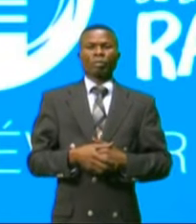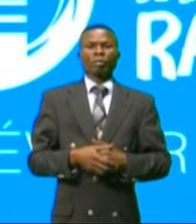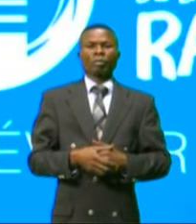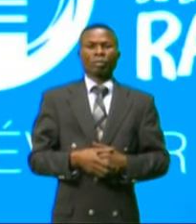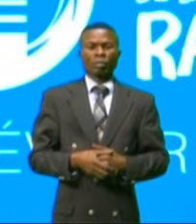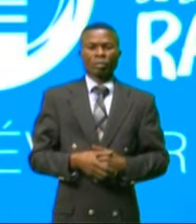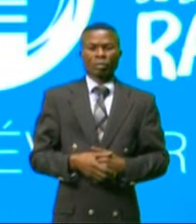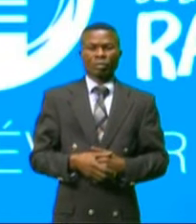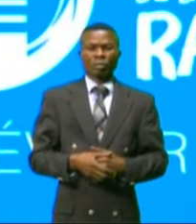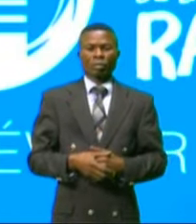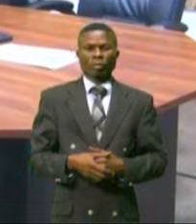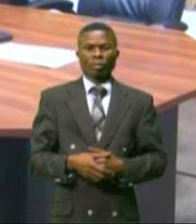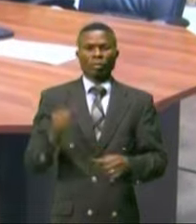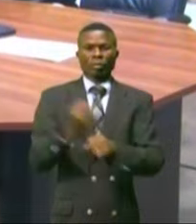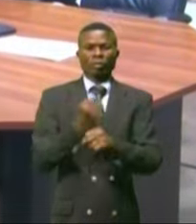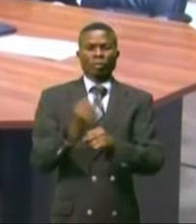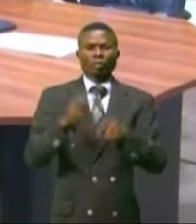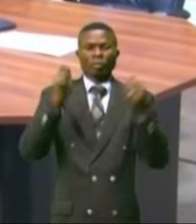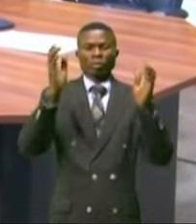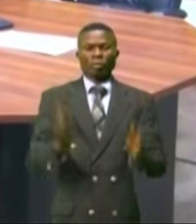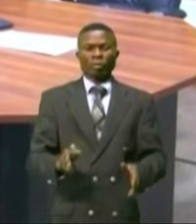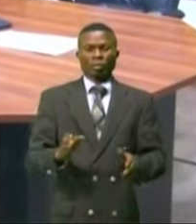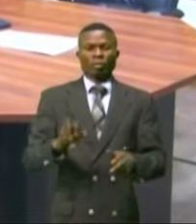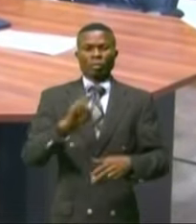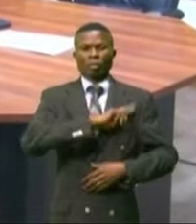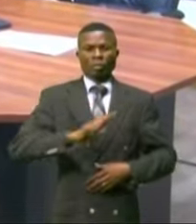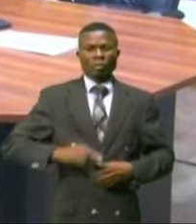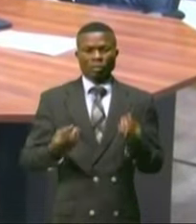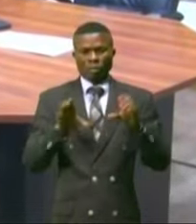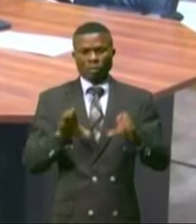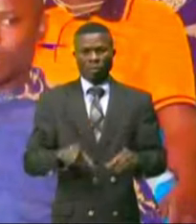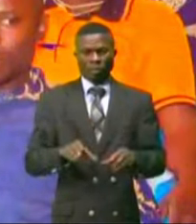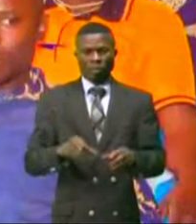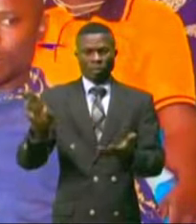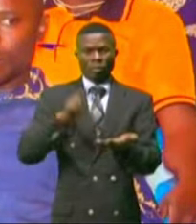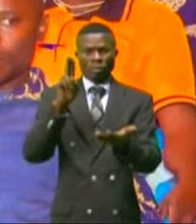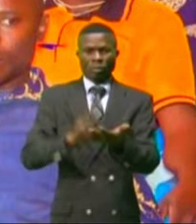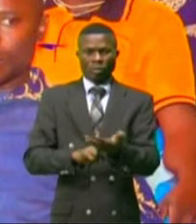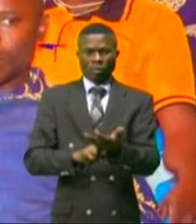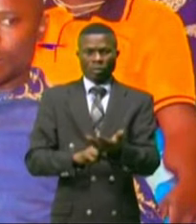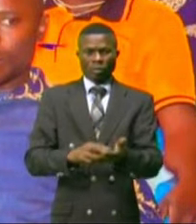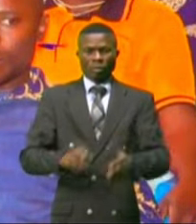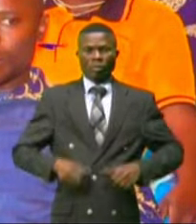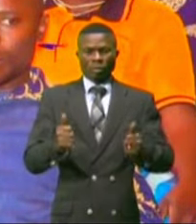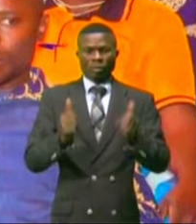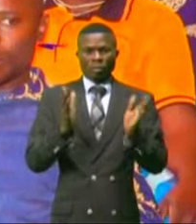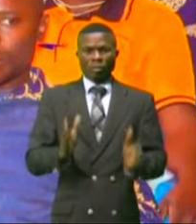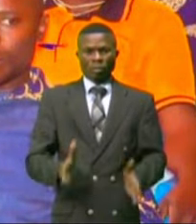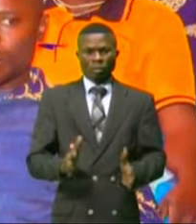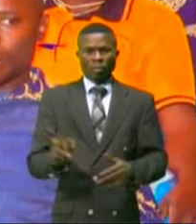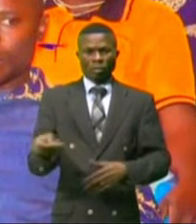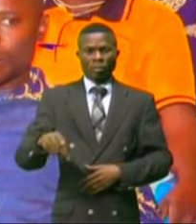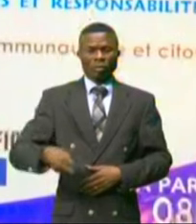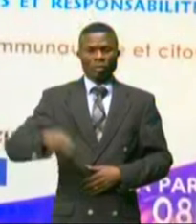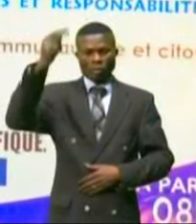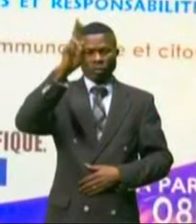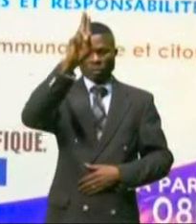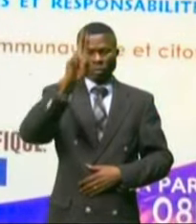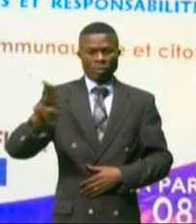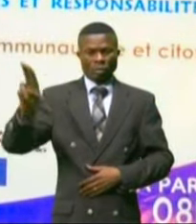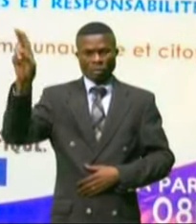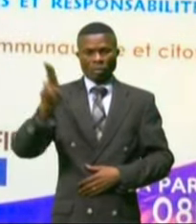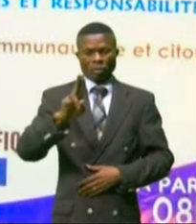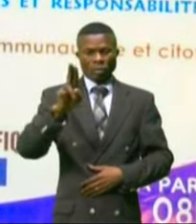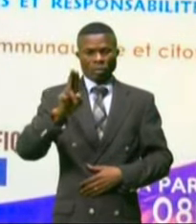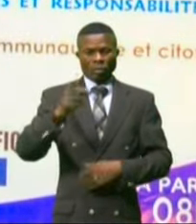À l'instar d'autres professionnels de médias de la République démocratique du Congo, la synergie des forces vives socio-journalistiques de la province du Haut-Tuélé venus